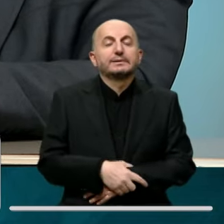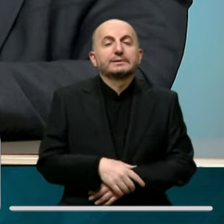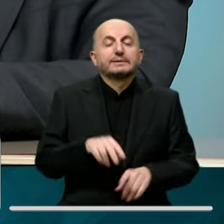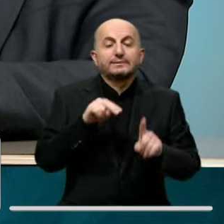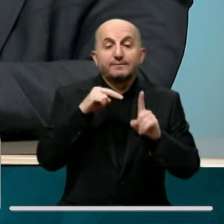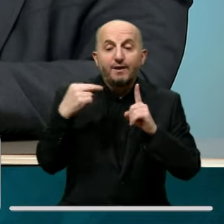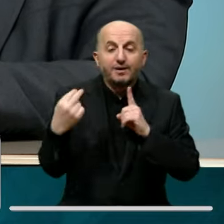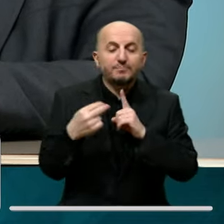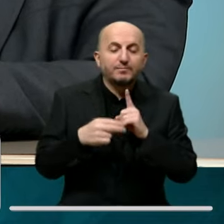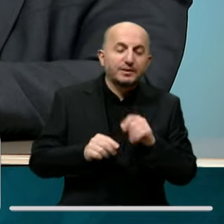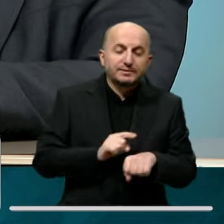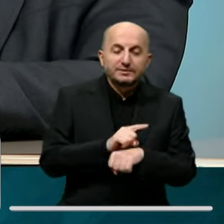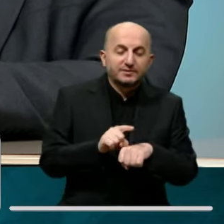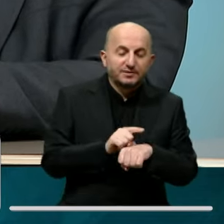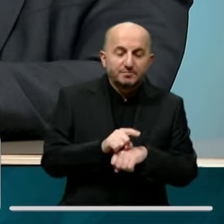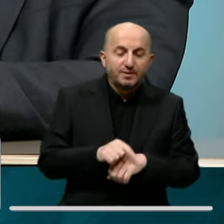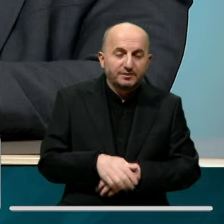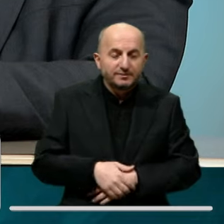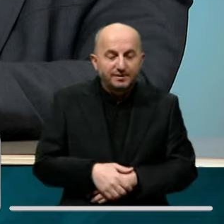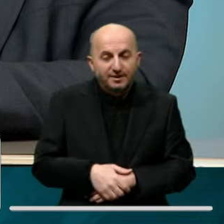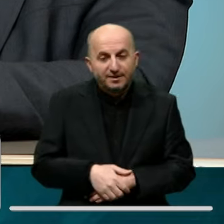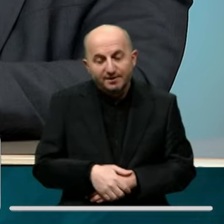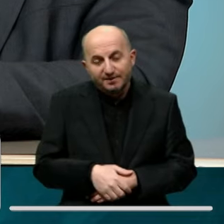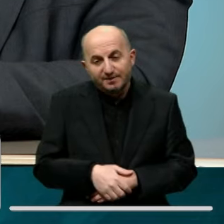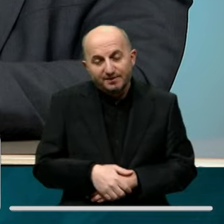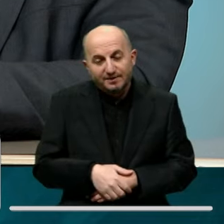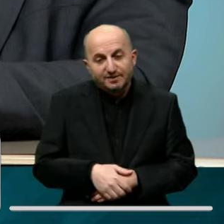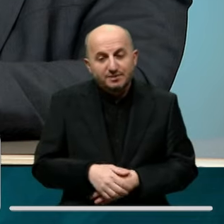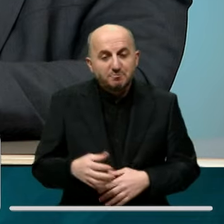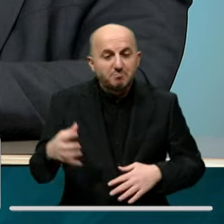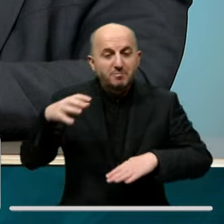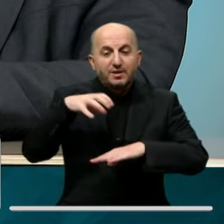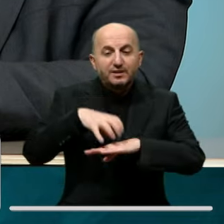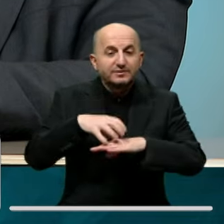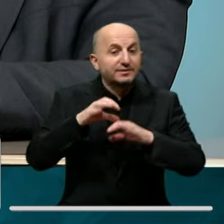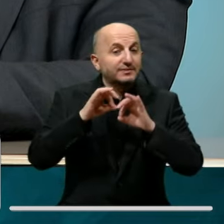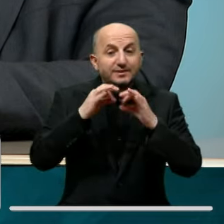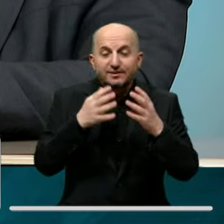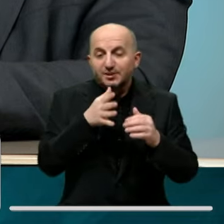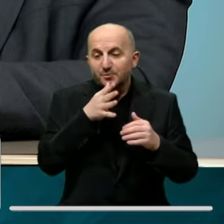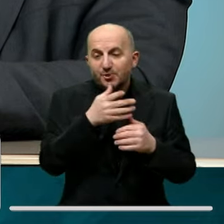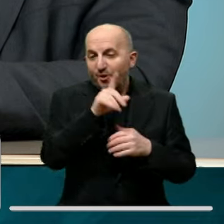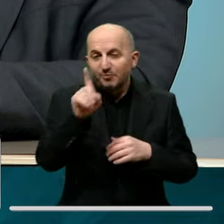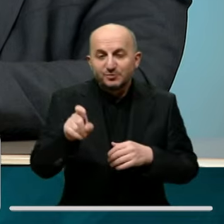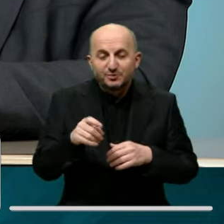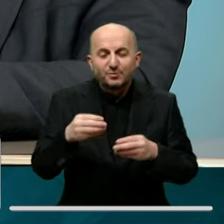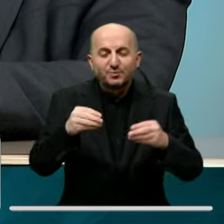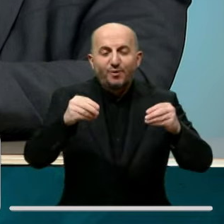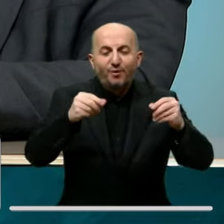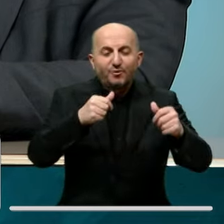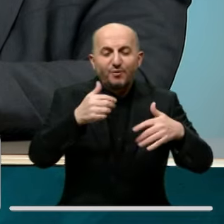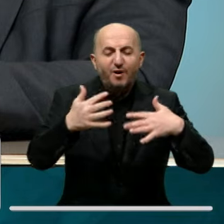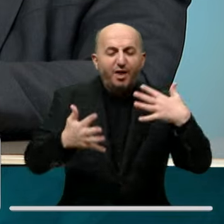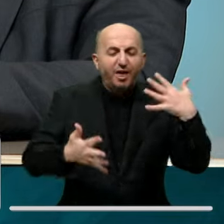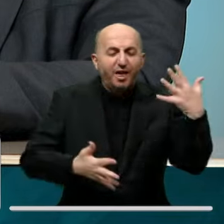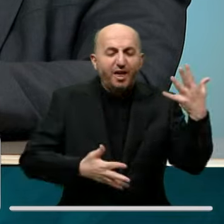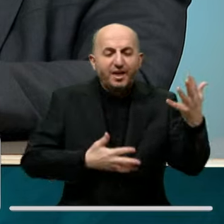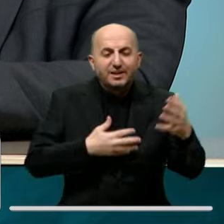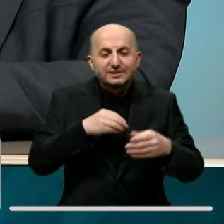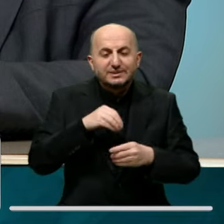Sahabe-i kiramın zamanında bir de üstelik mescit nasıldı biliyor musunuz? Toz toprak içerisinde.